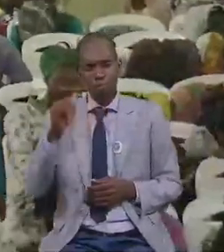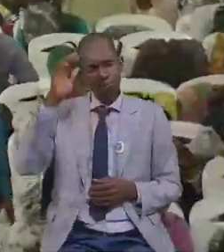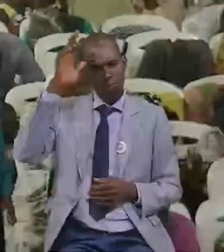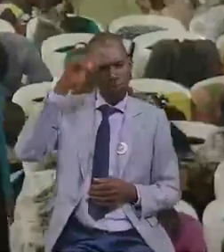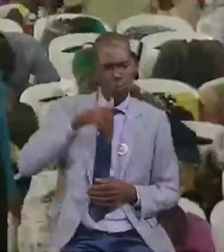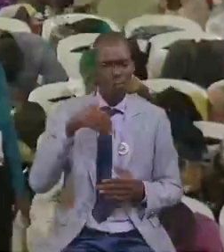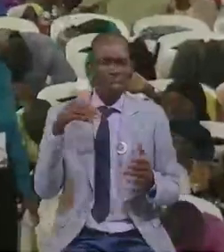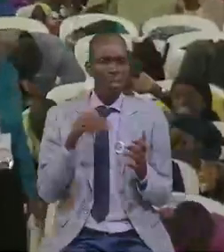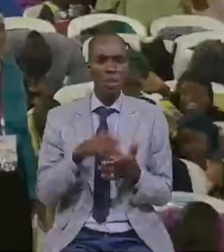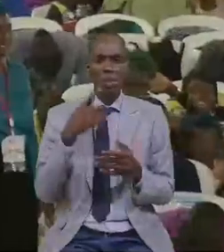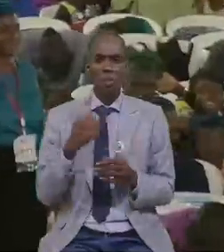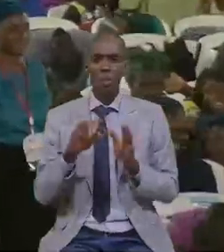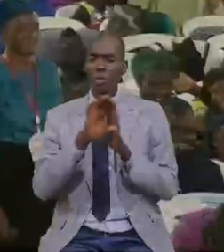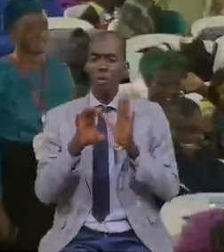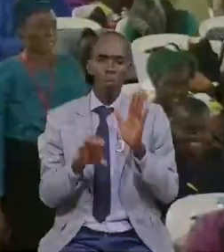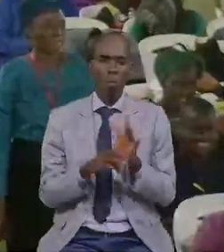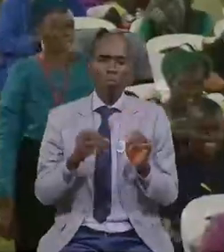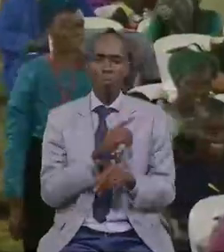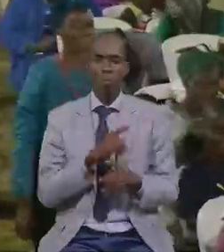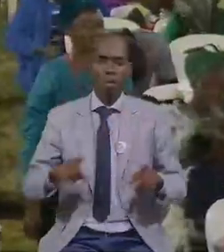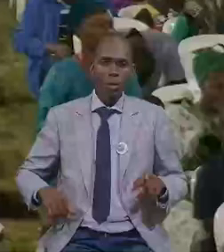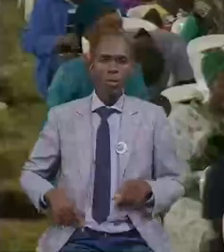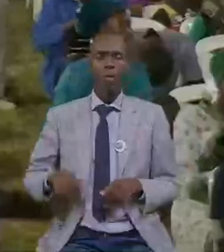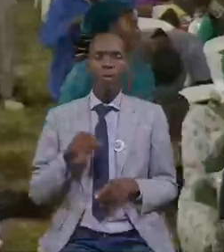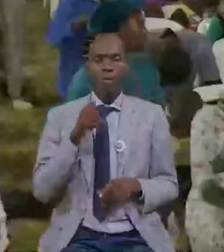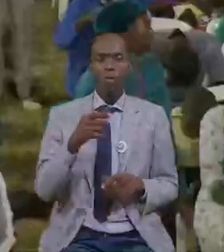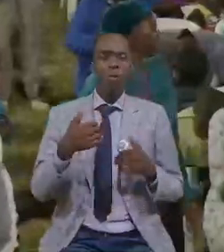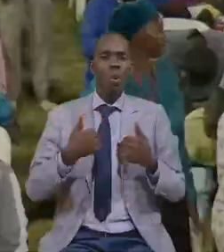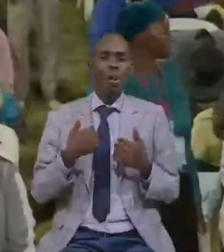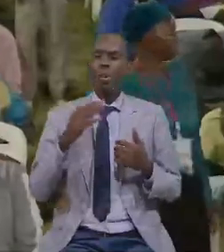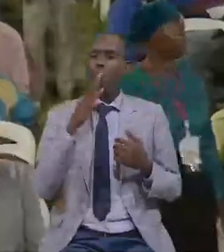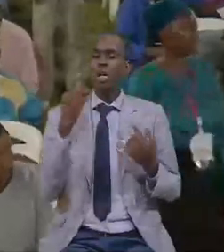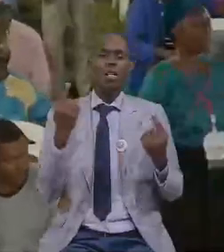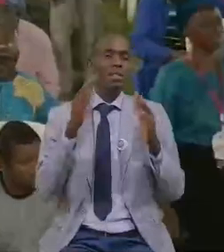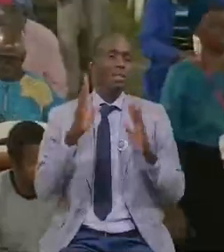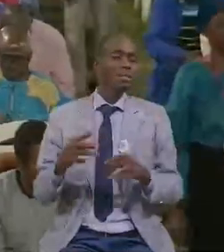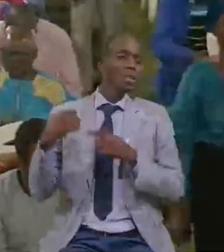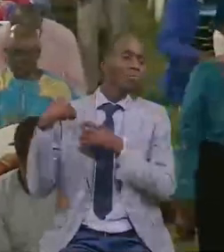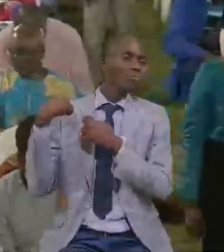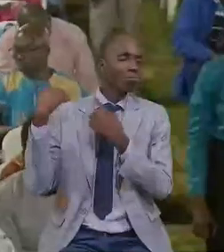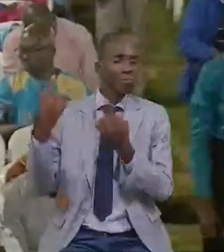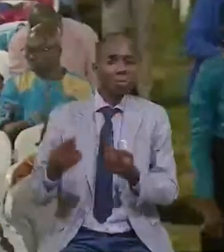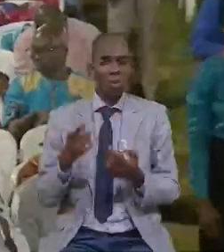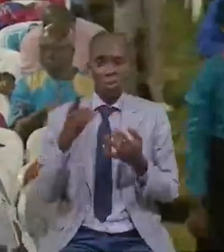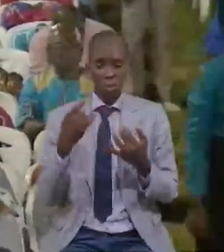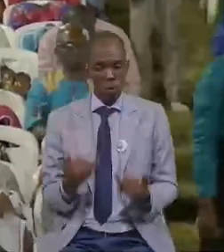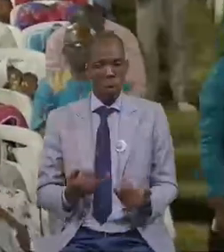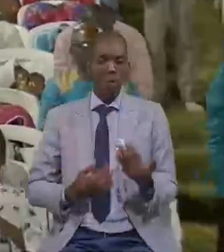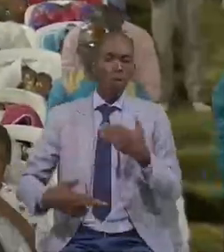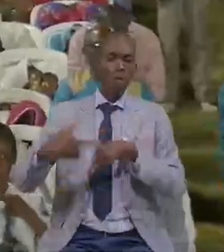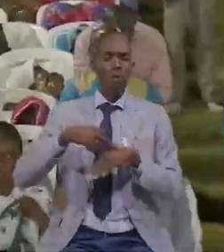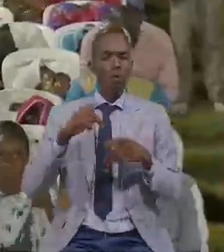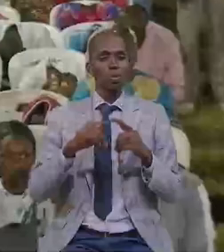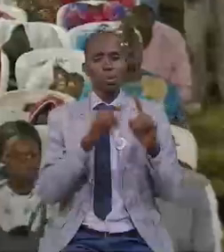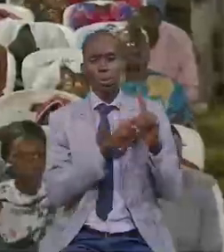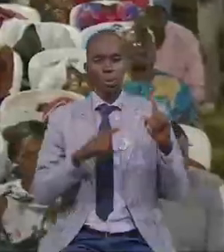contre l'ordre du Seigneur et tu étais païen. Tu retournes au Seigneur. Tu